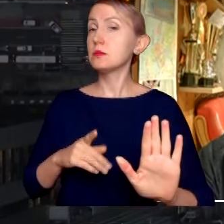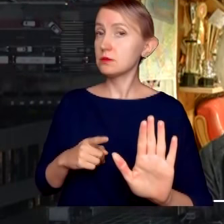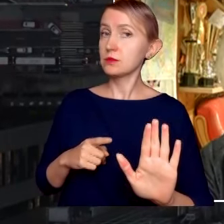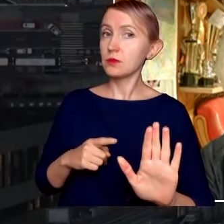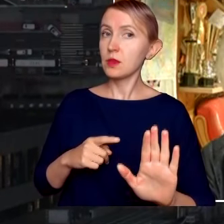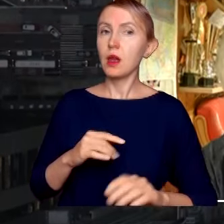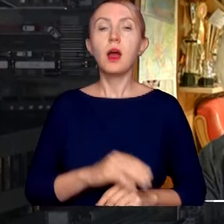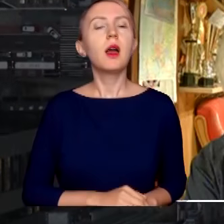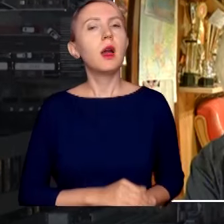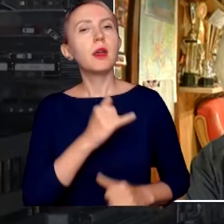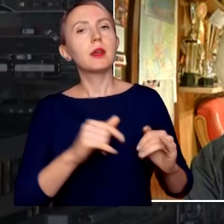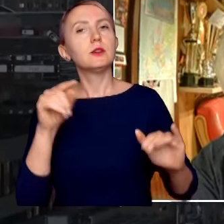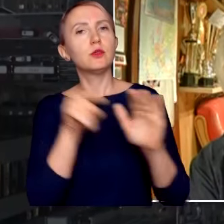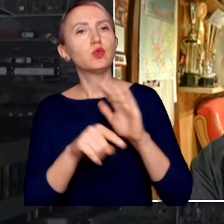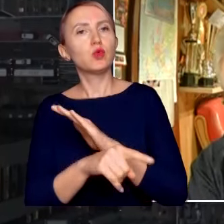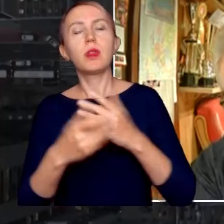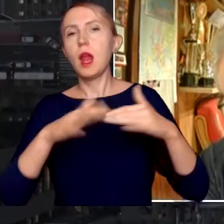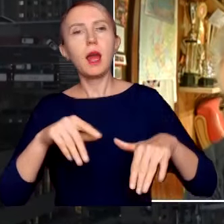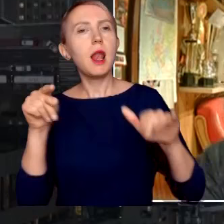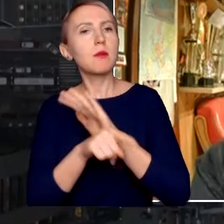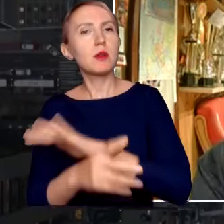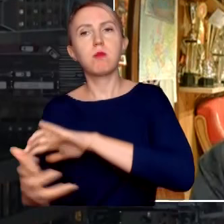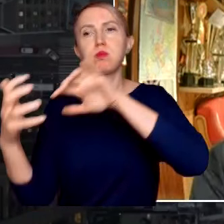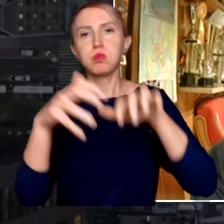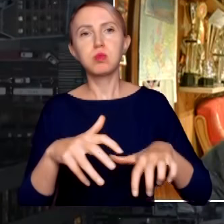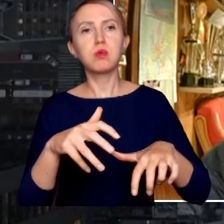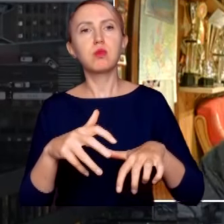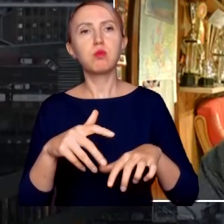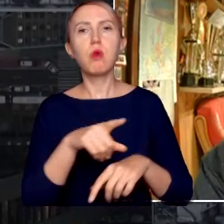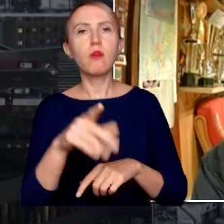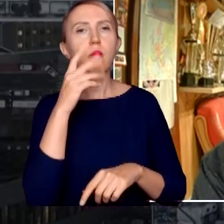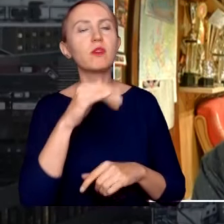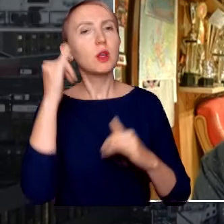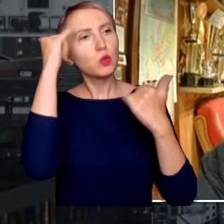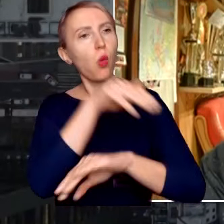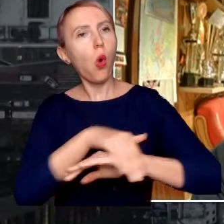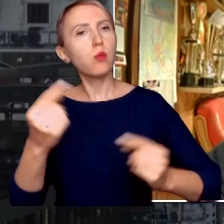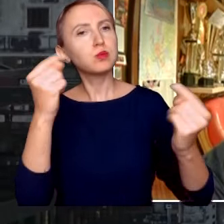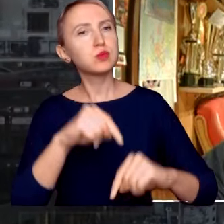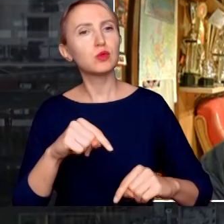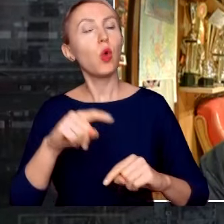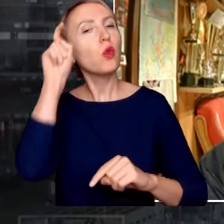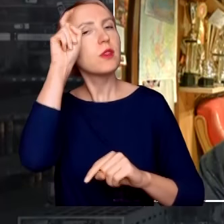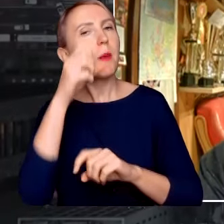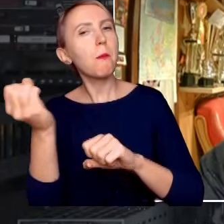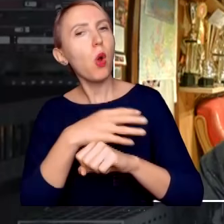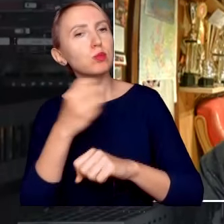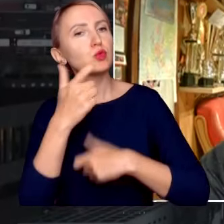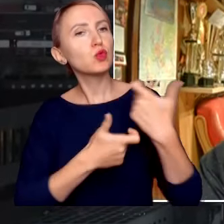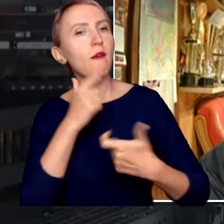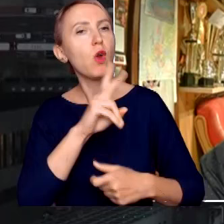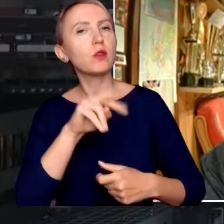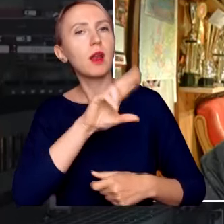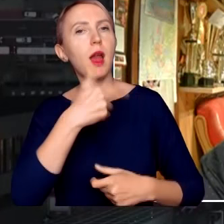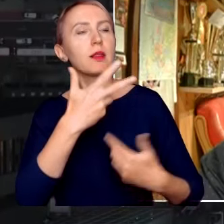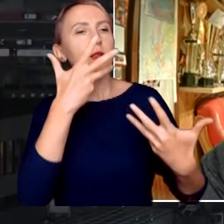napływ cudzoziemców, czyli czytaj nielegalnych migrantów, bo wy ich nazywacie cudzoziemcami, a to są ci, których nam Niemcy podrzucają i von der Leyen będzie się